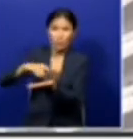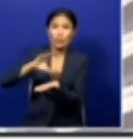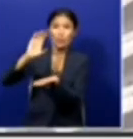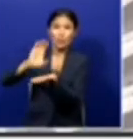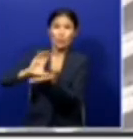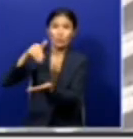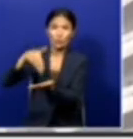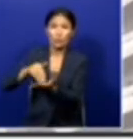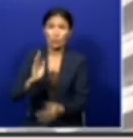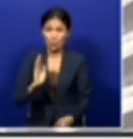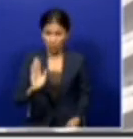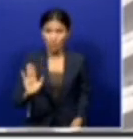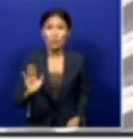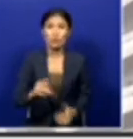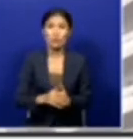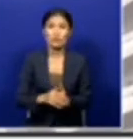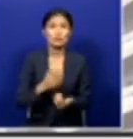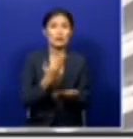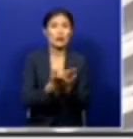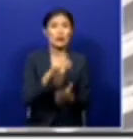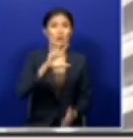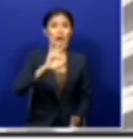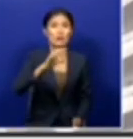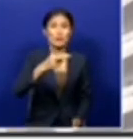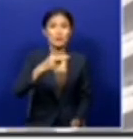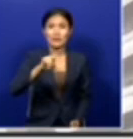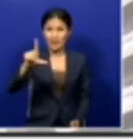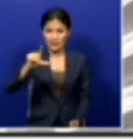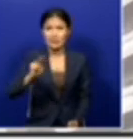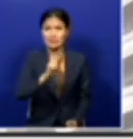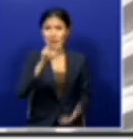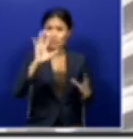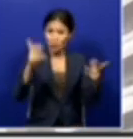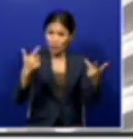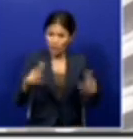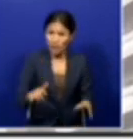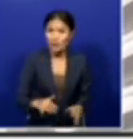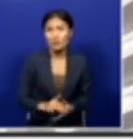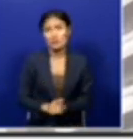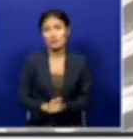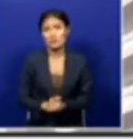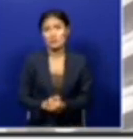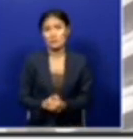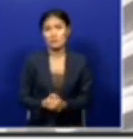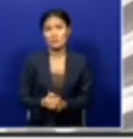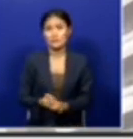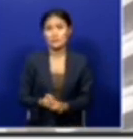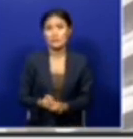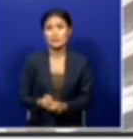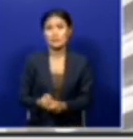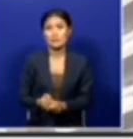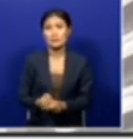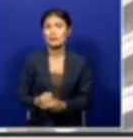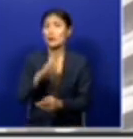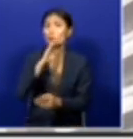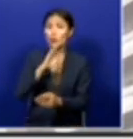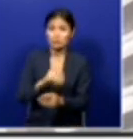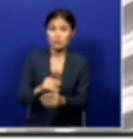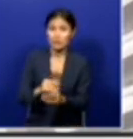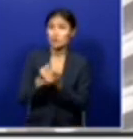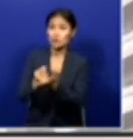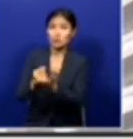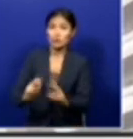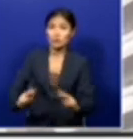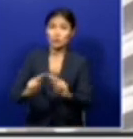80,000 ท่านให้เขาไปเถอะอย่างที่ท่านพลาดอนนะครับขออนุญาตเอ่ยนามเมื่อสักครู่อ่ะกระทรวงสาธารณสุขให้เขาไปเลยท่านจะม